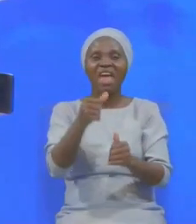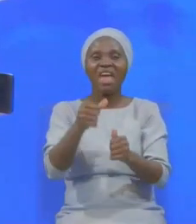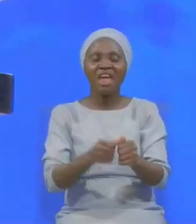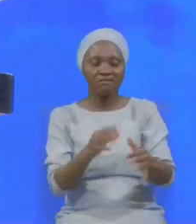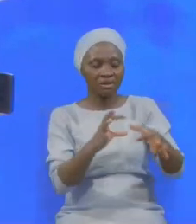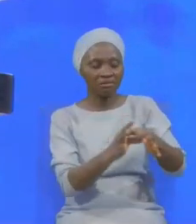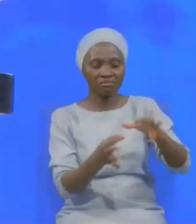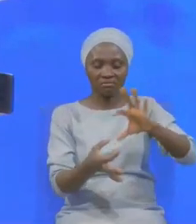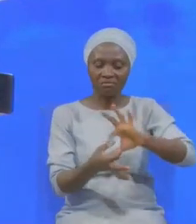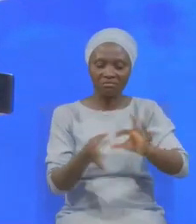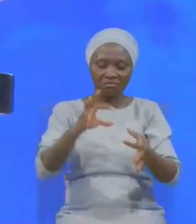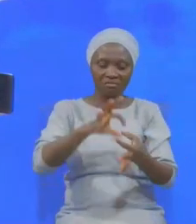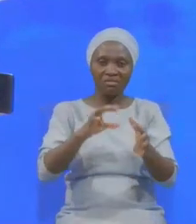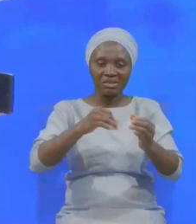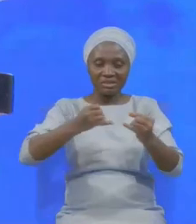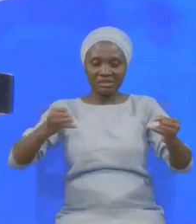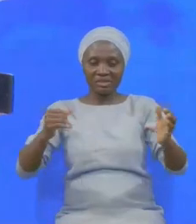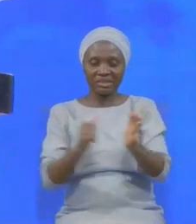chaîne qui vous ligote,